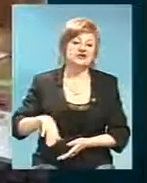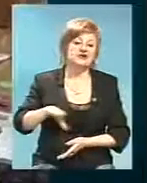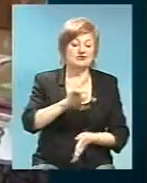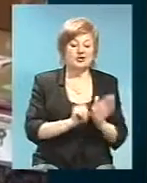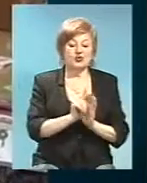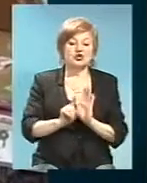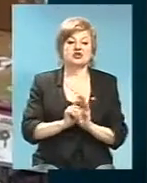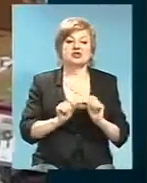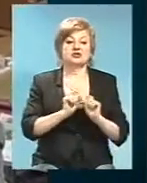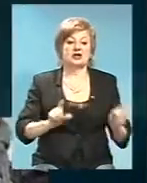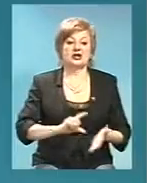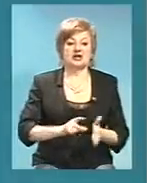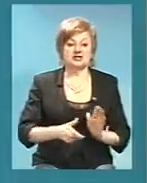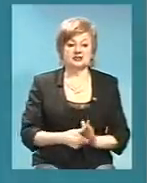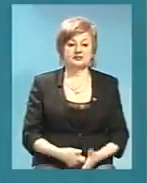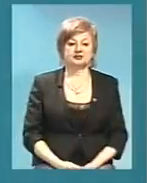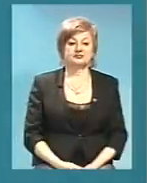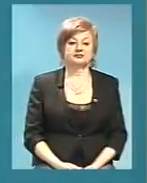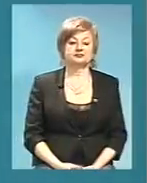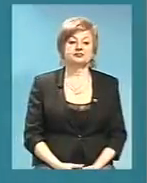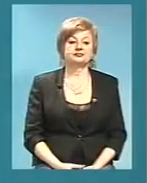класи країни.